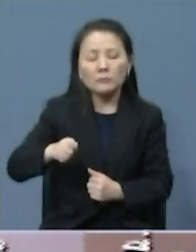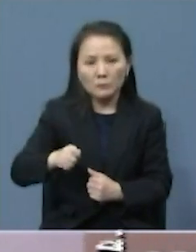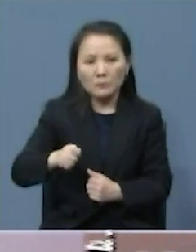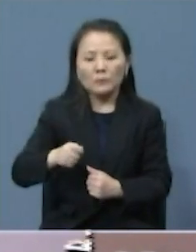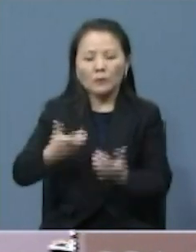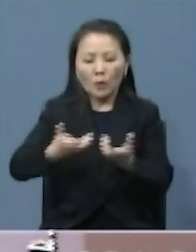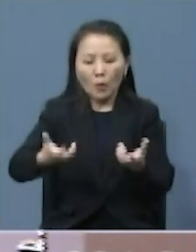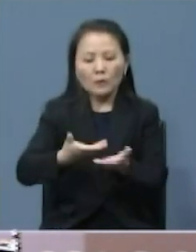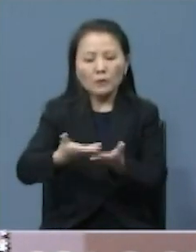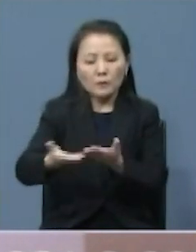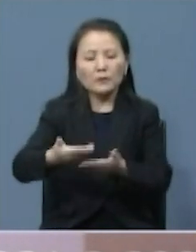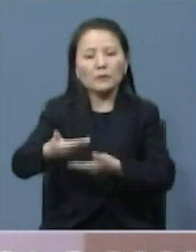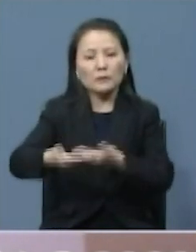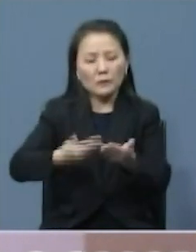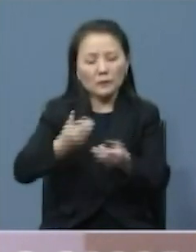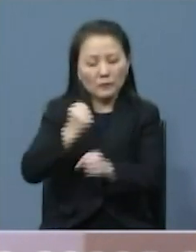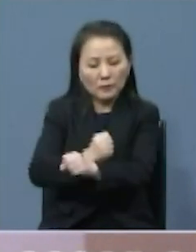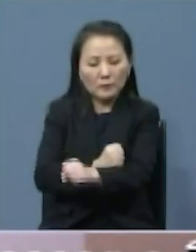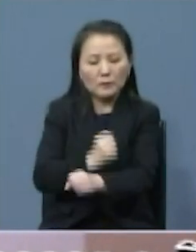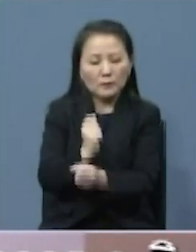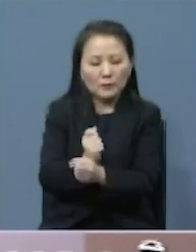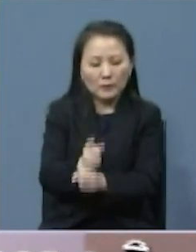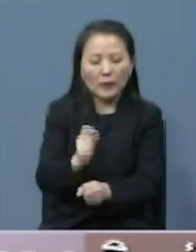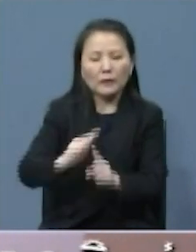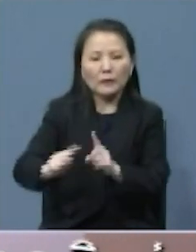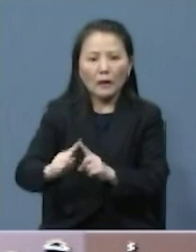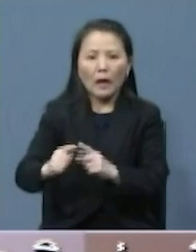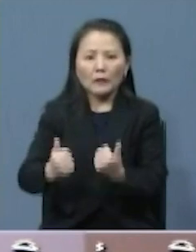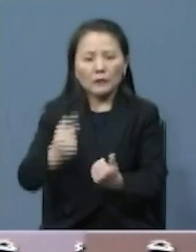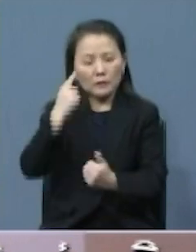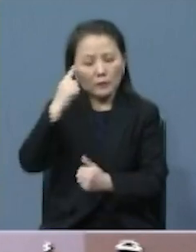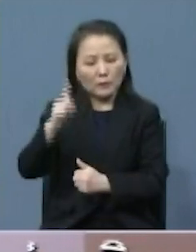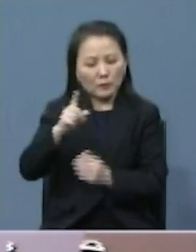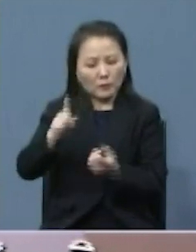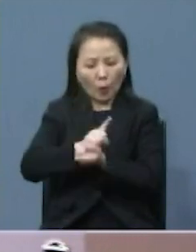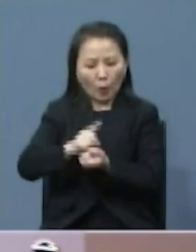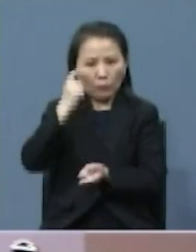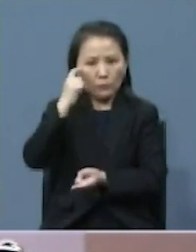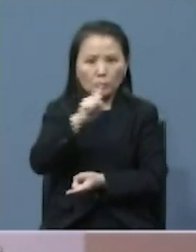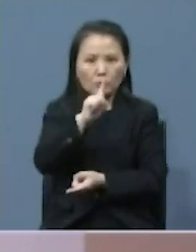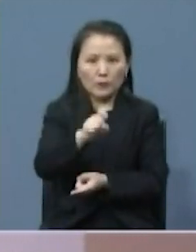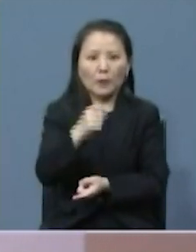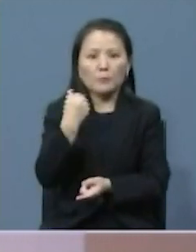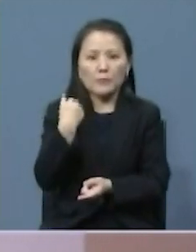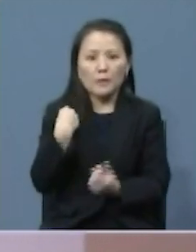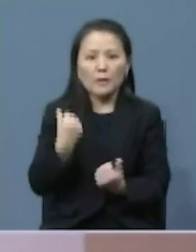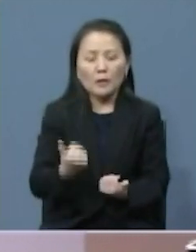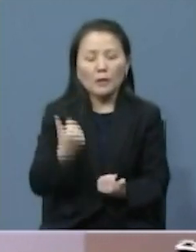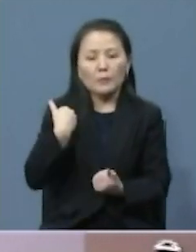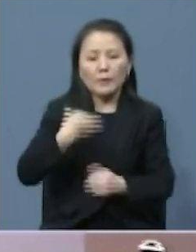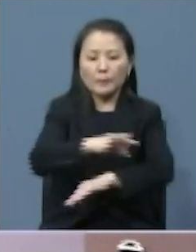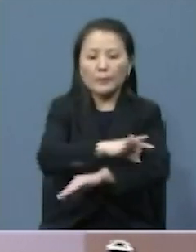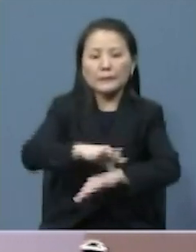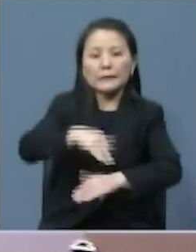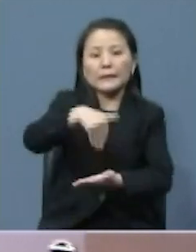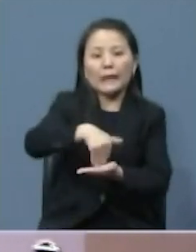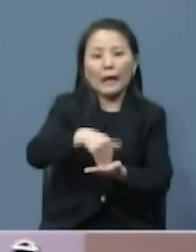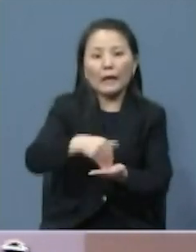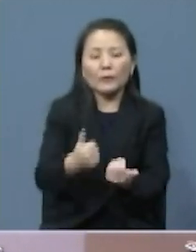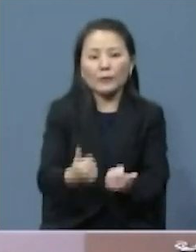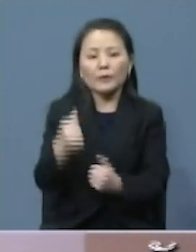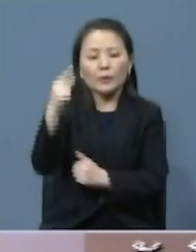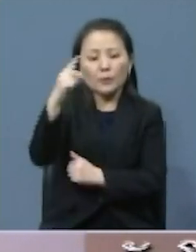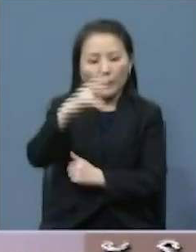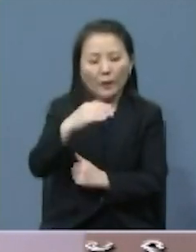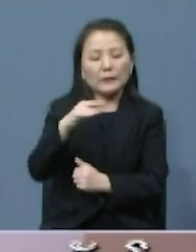ก็อย่างที่บอกสังคมก็มีตั้งข้อสงสัยเรื่องนี้มาพอสมควรเหมือนกันนะครับเป็นหน้าที่ของทางกรมบัญชีกลางซึ่งบ่ายนี้ก็จะ